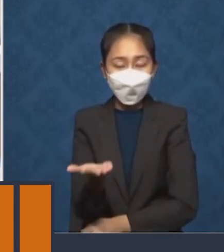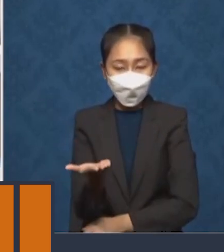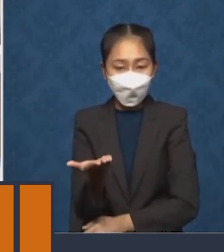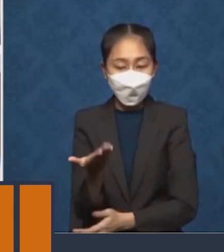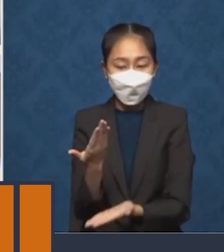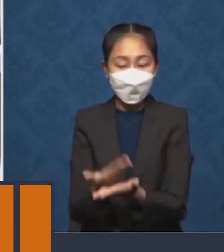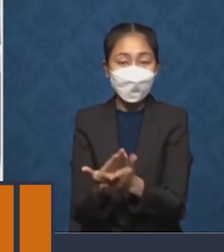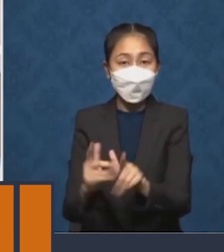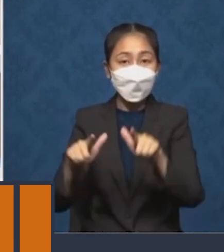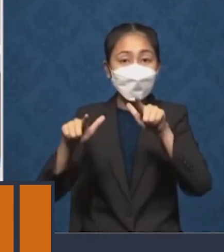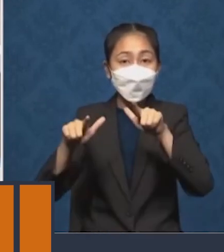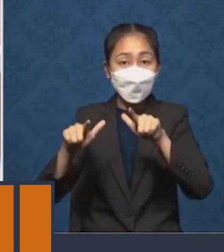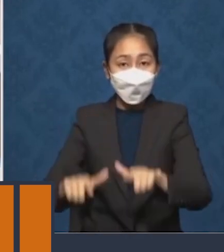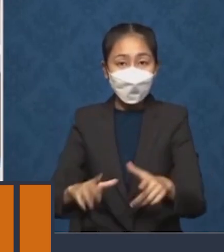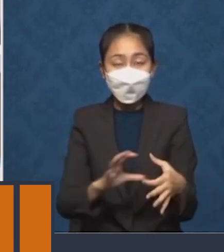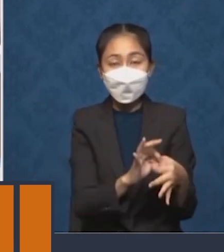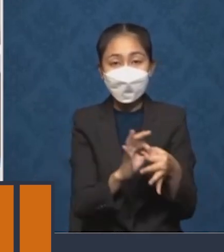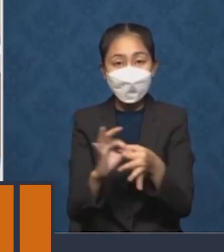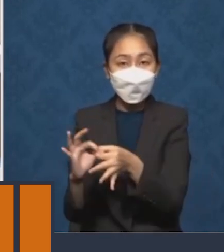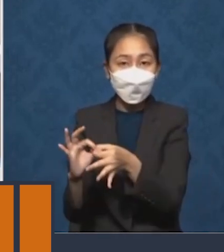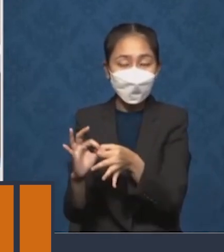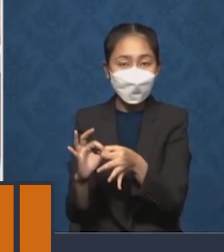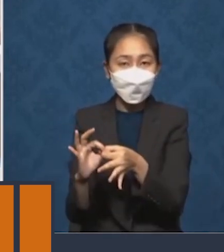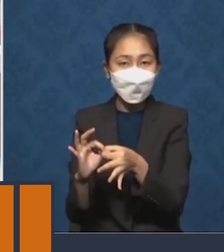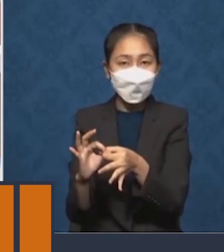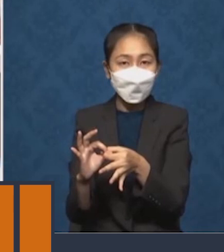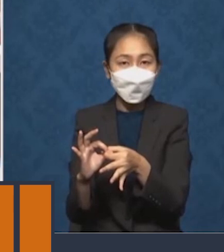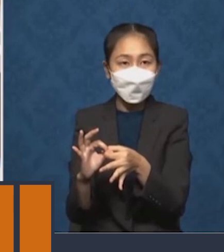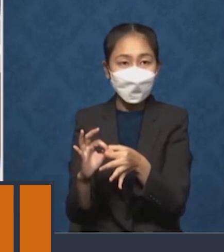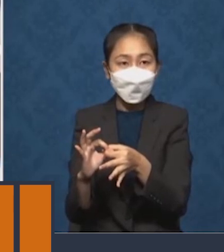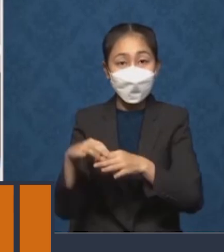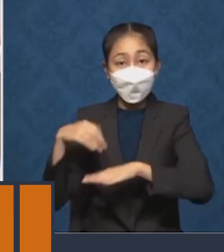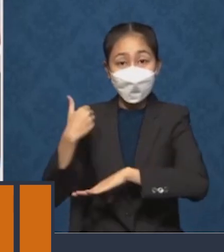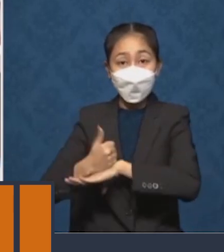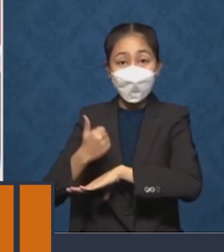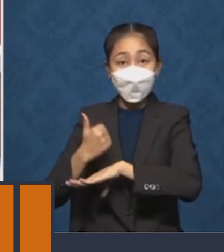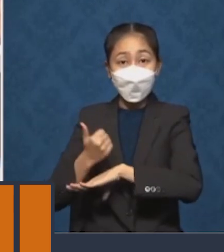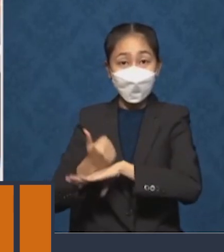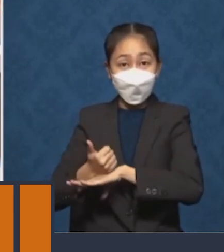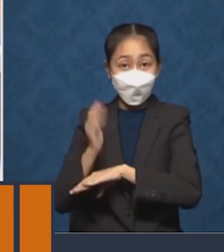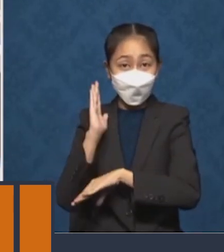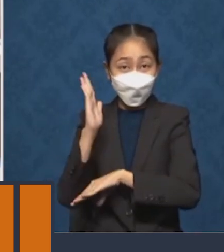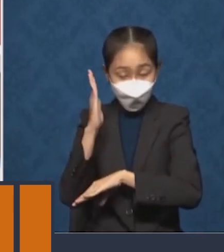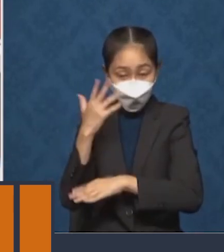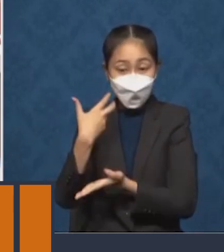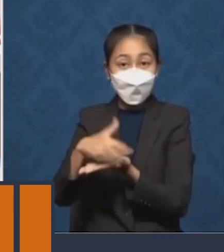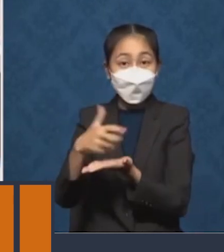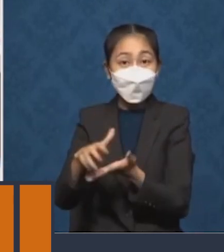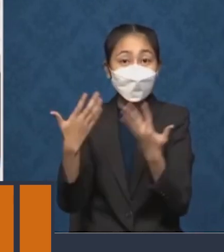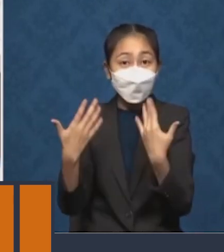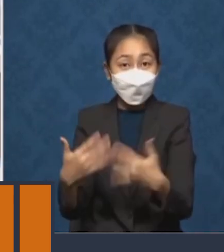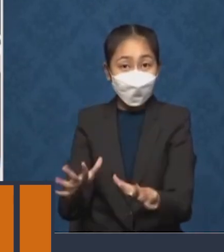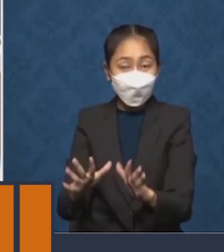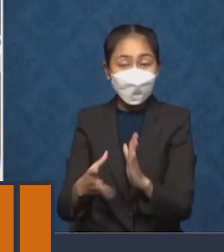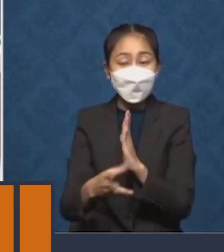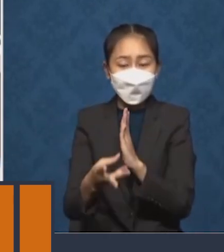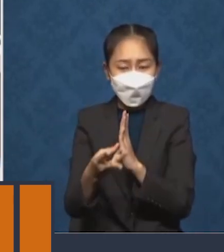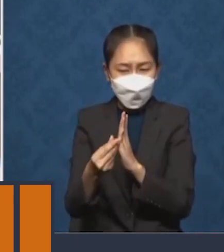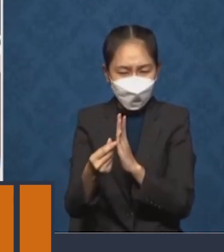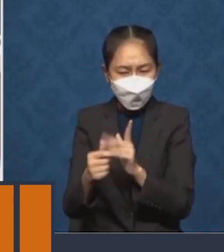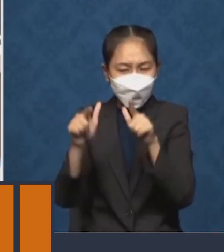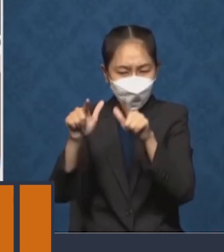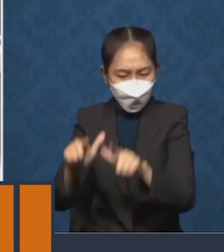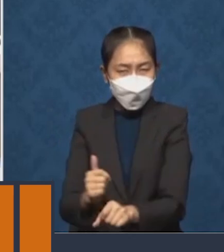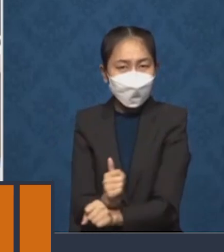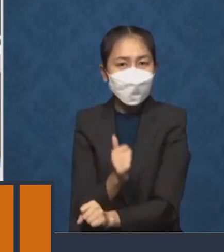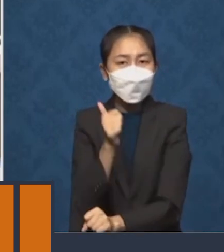คะเพื่อที่จะให้สอดคล้องนะคะกับสิ่งที่หัวหน้าพรรคของดิฉันท่านพิธาได้พูดไปแล้วว่าจริงๆแล้วไขมันยังรีดได้อยู่และโคร